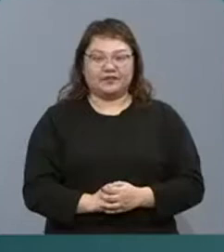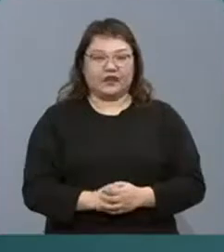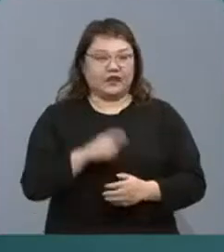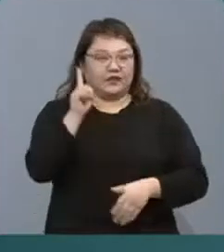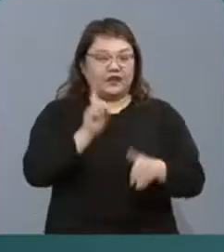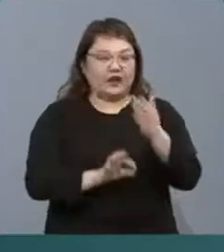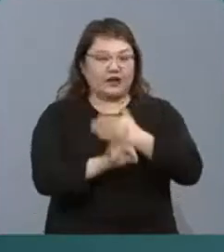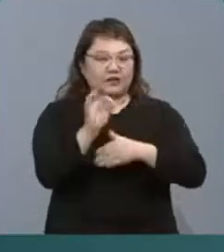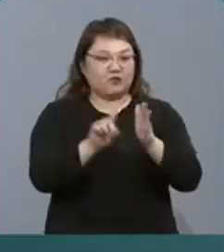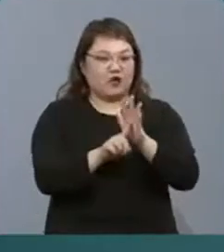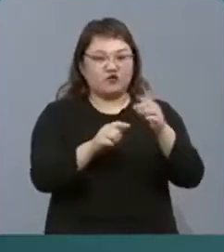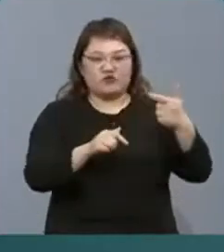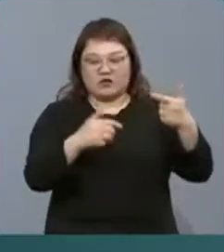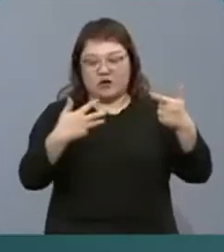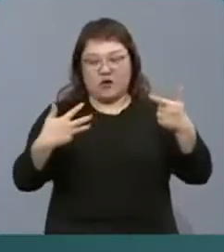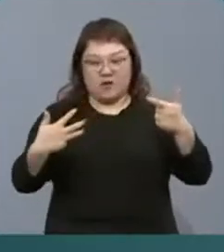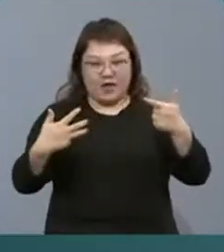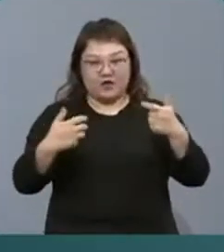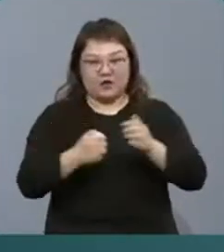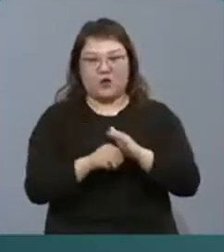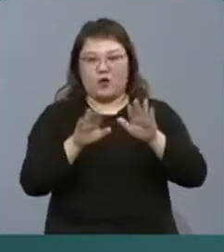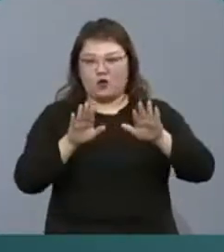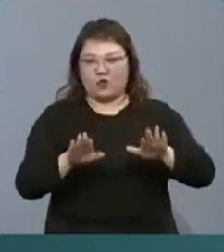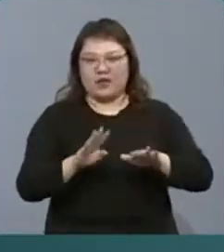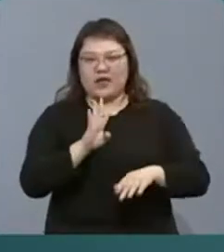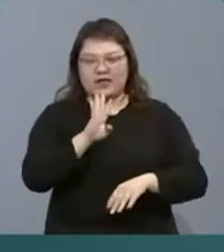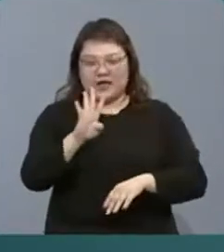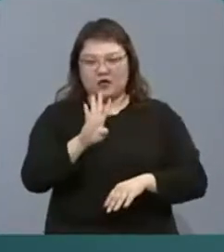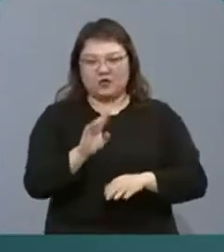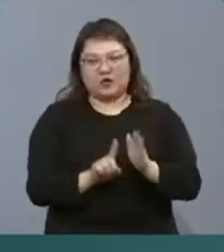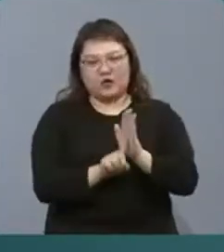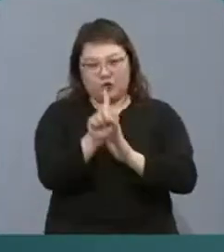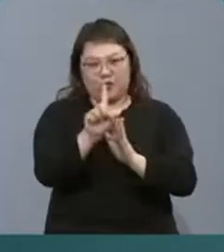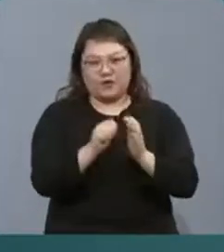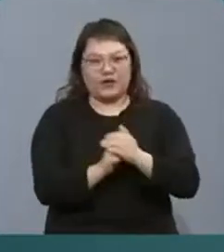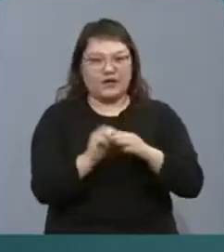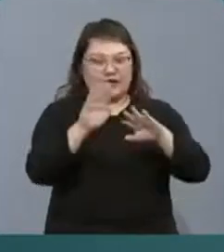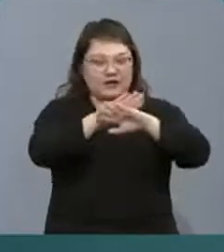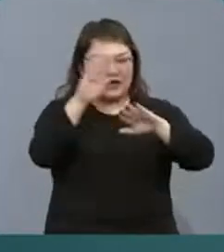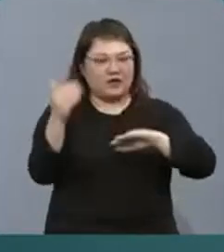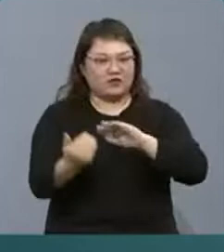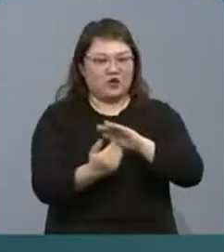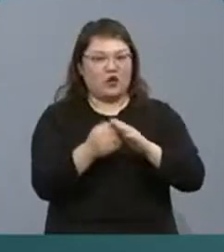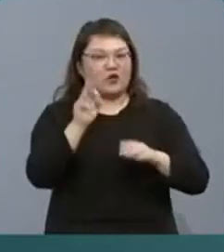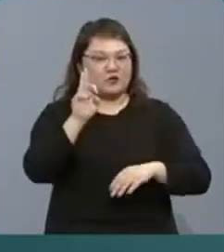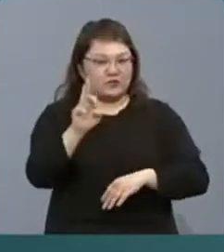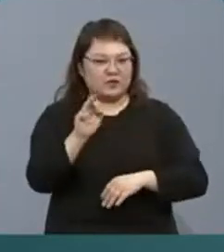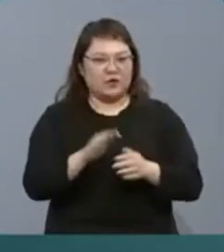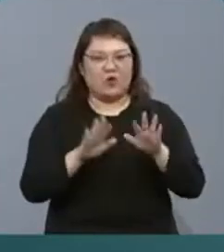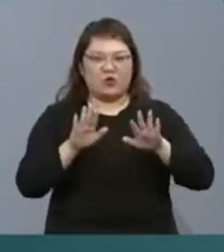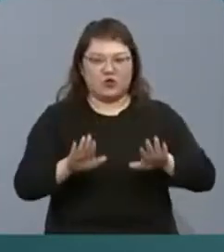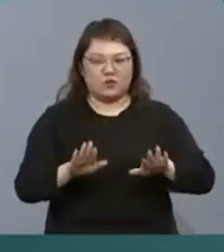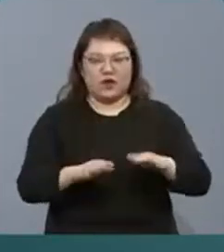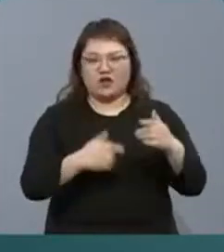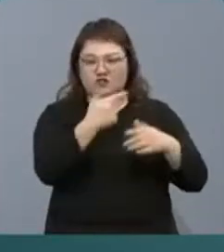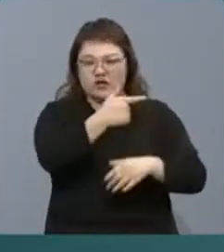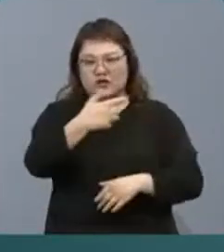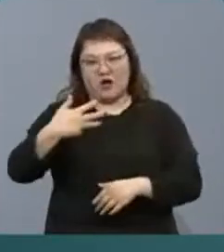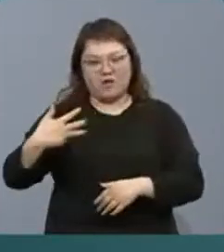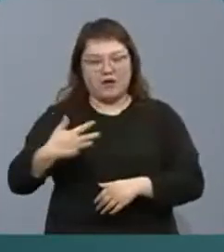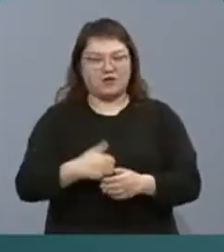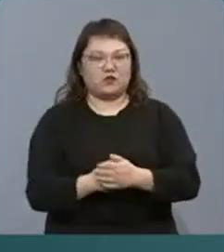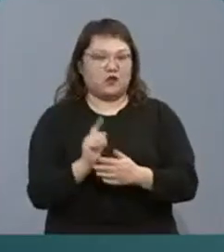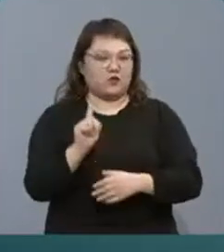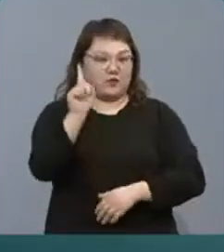내일 아침 기운 6에서 팔도 분포로 오늘보다 4도 이상 이 높게 꼬 나 최고 기운 13도 안팎으로 오늘보다 6에서 팔도 가량이